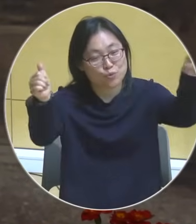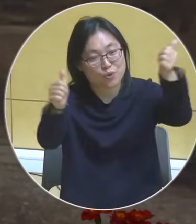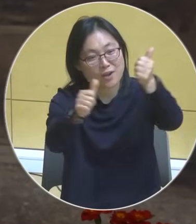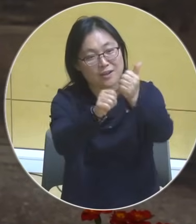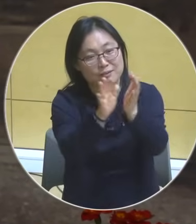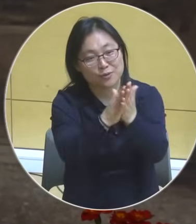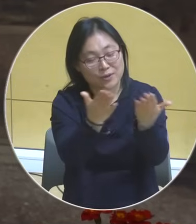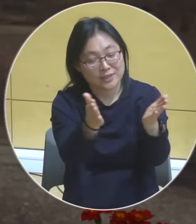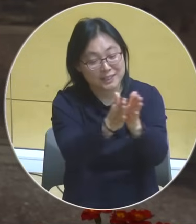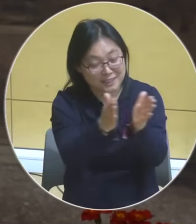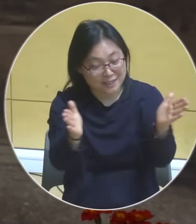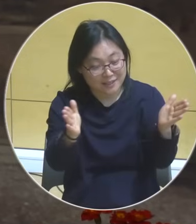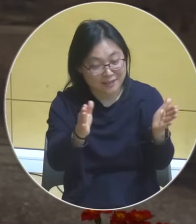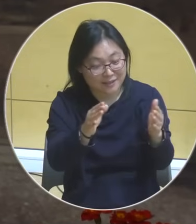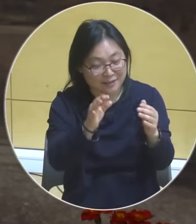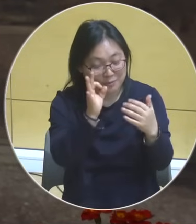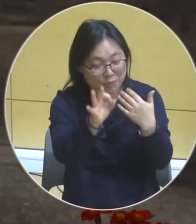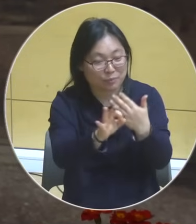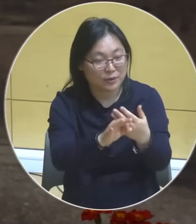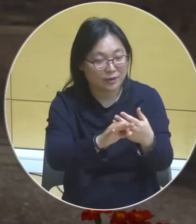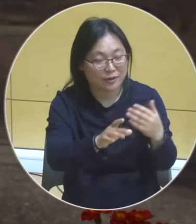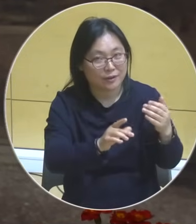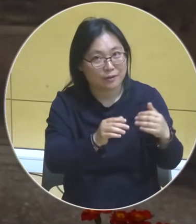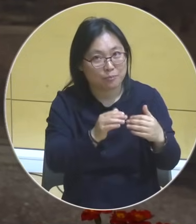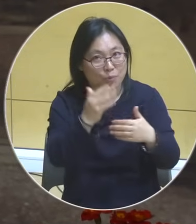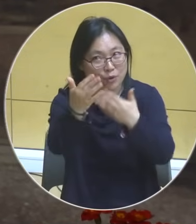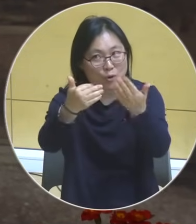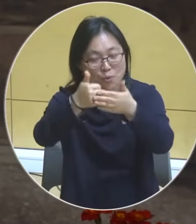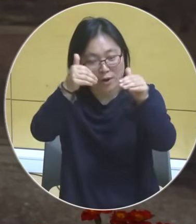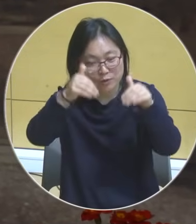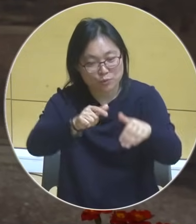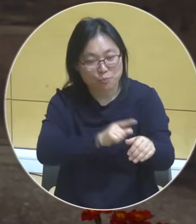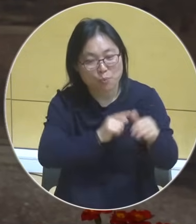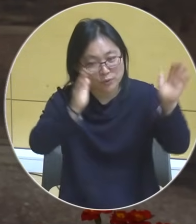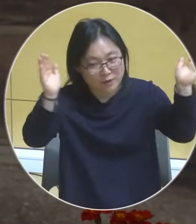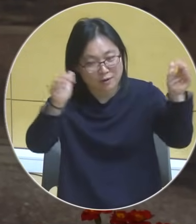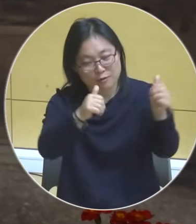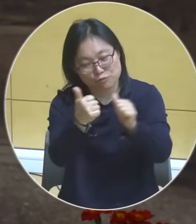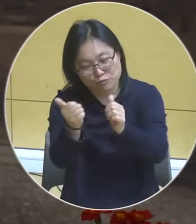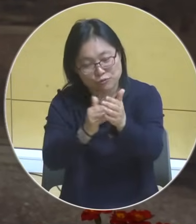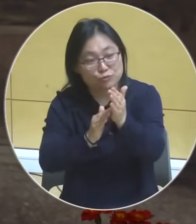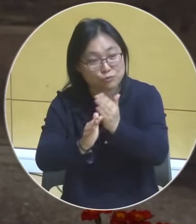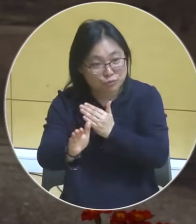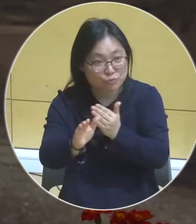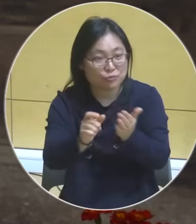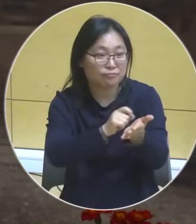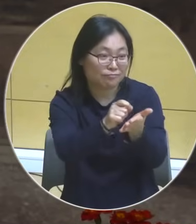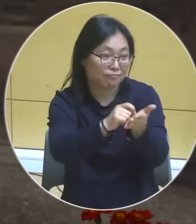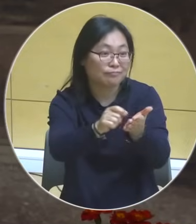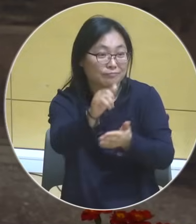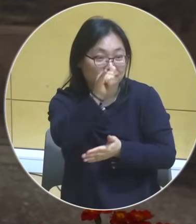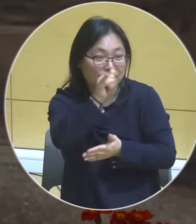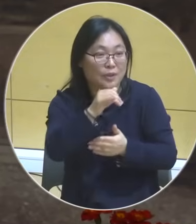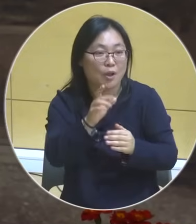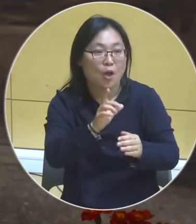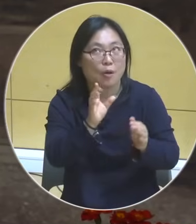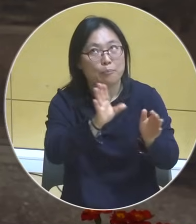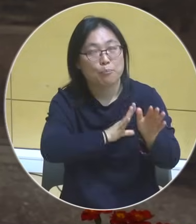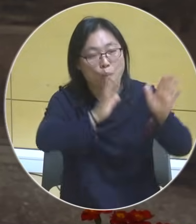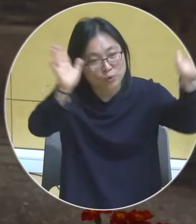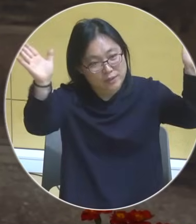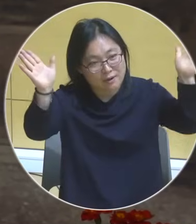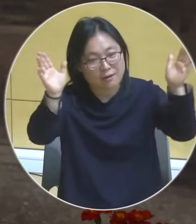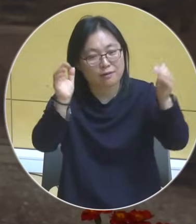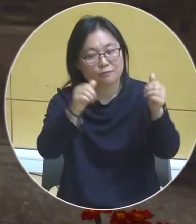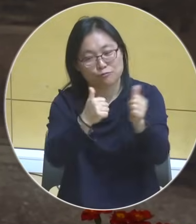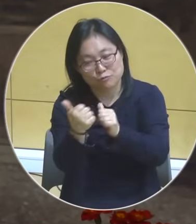여호수아서의 시작은 이렇게 시작됩니다. 여호와의 종 모세가 죽은 후에라고 시작됩니다. 모세가 죽은 후에